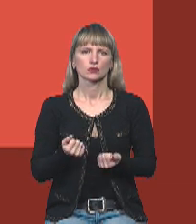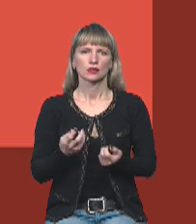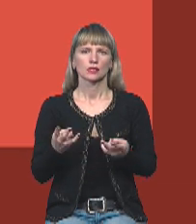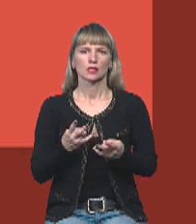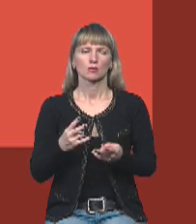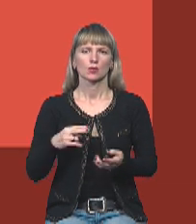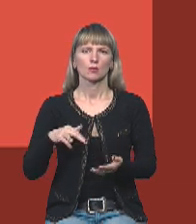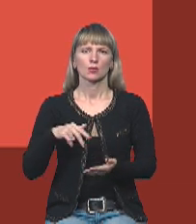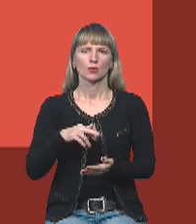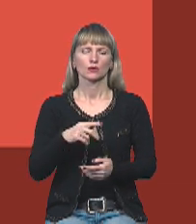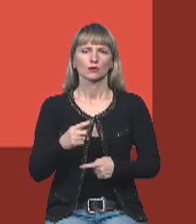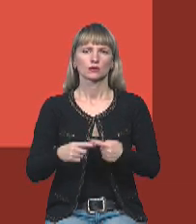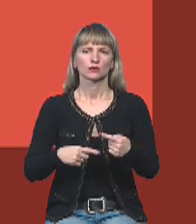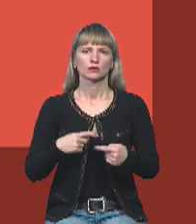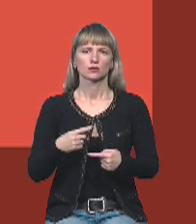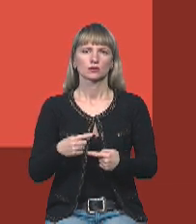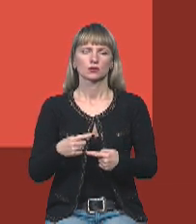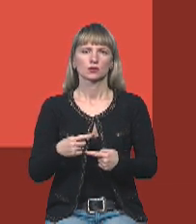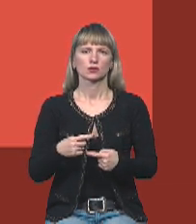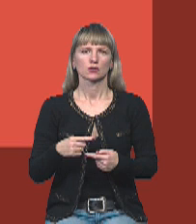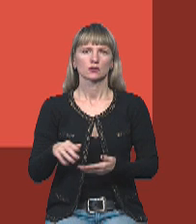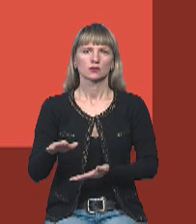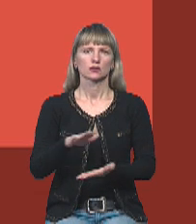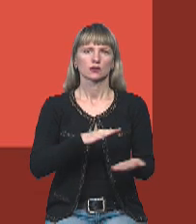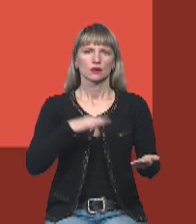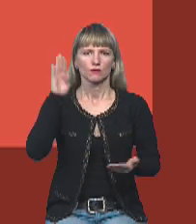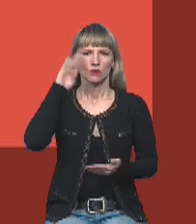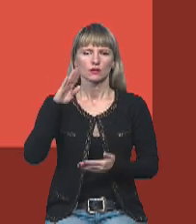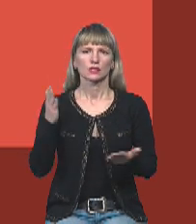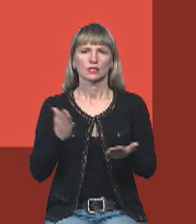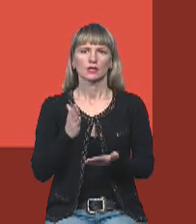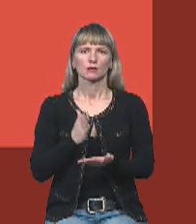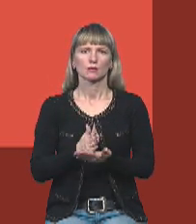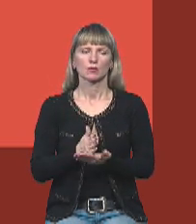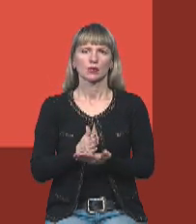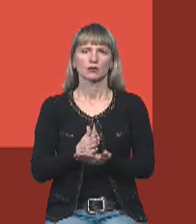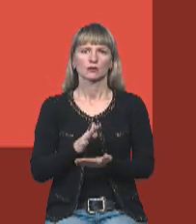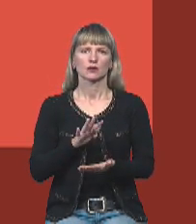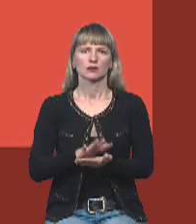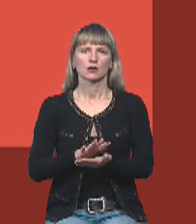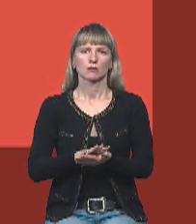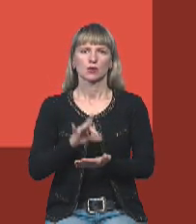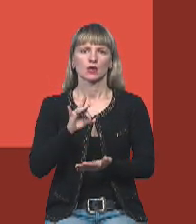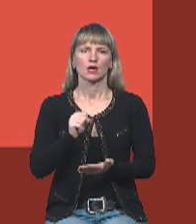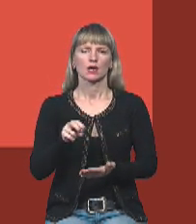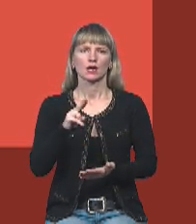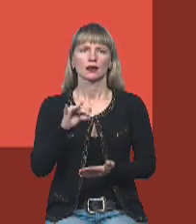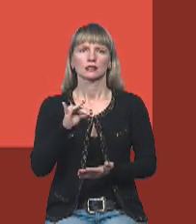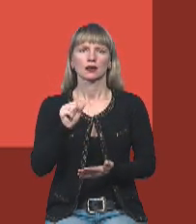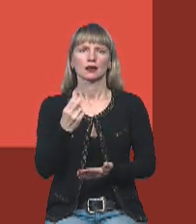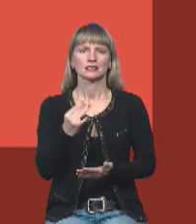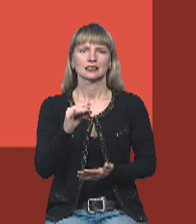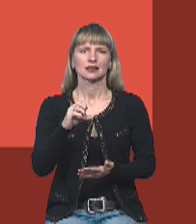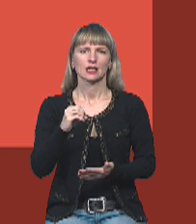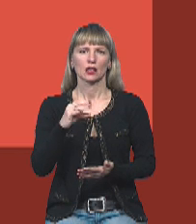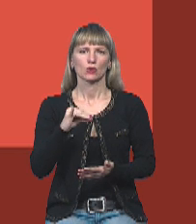через шари води, які мають забруднення радіонуклідами. Ясно,